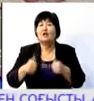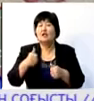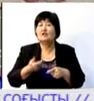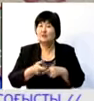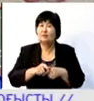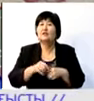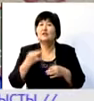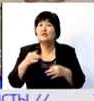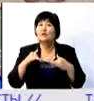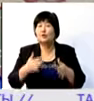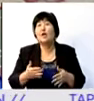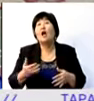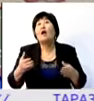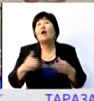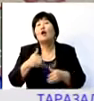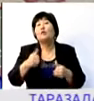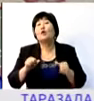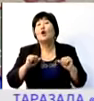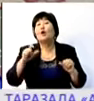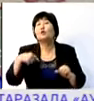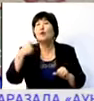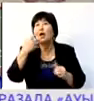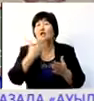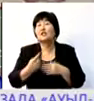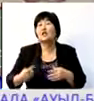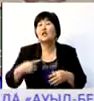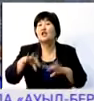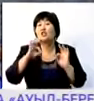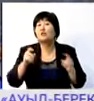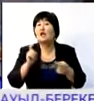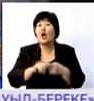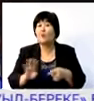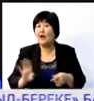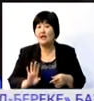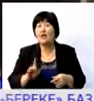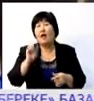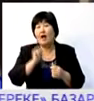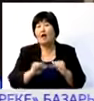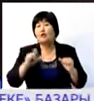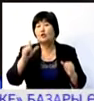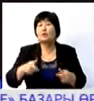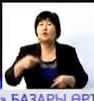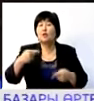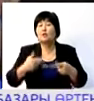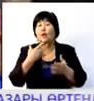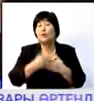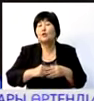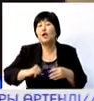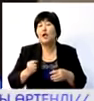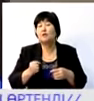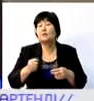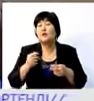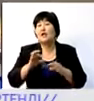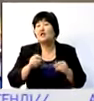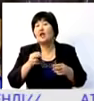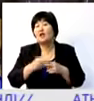өтуде. Командалық деңгейдегі турнир спортшылардың жеке шеберліктеріне ғана байланысты емес, сондықтан әр спортшының белдесуі өз әріптестеріне ерекше әсер